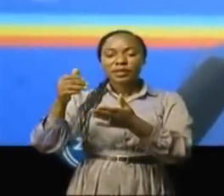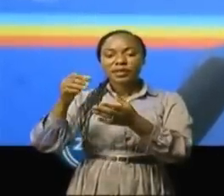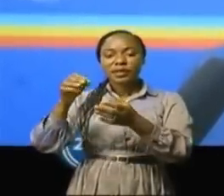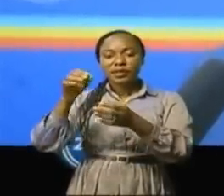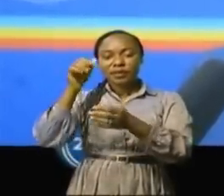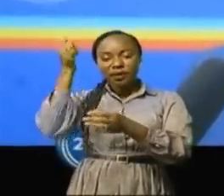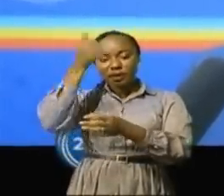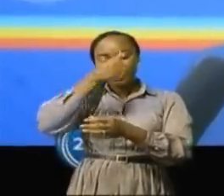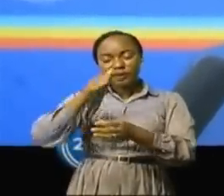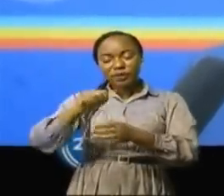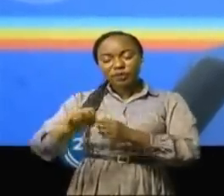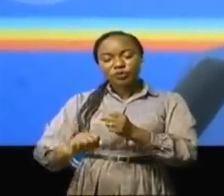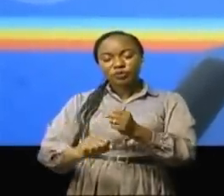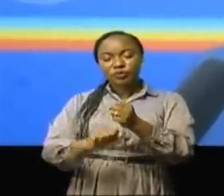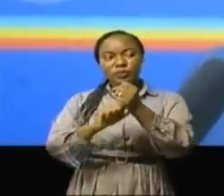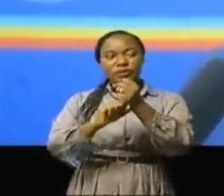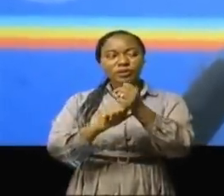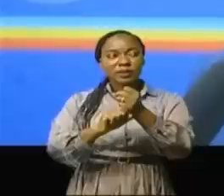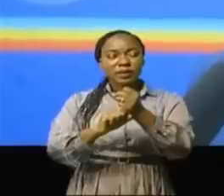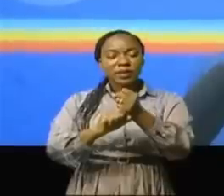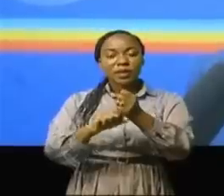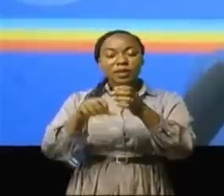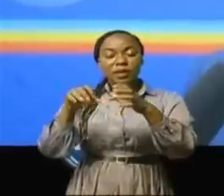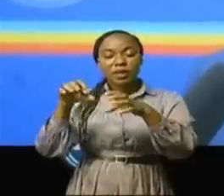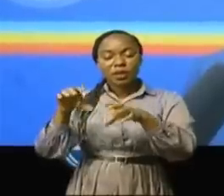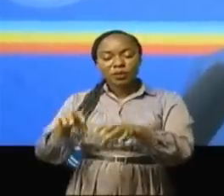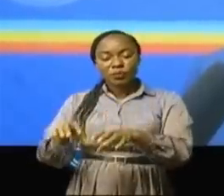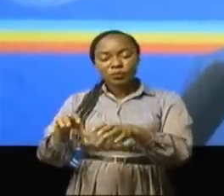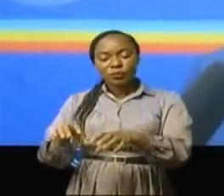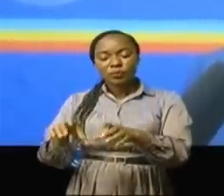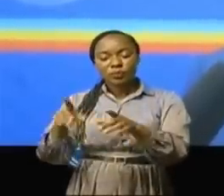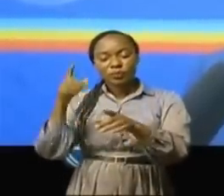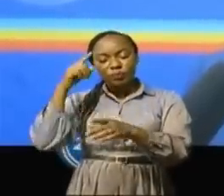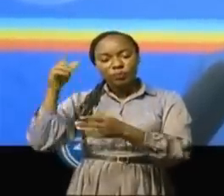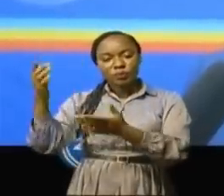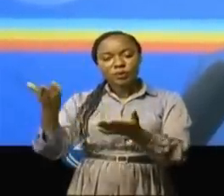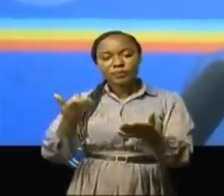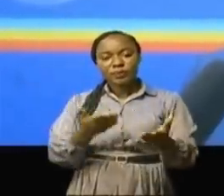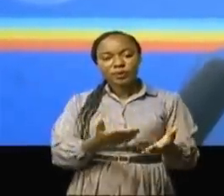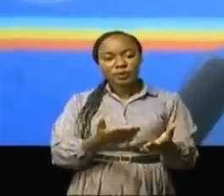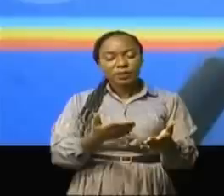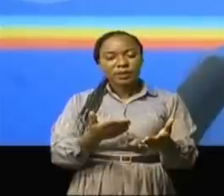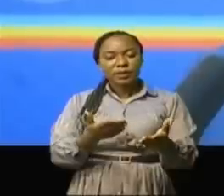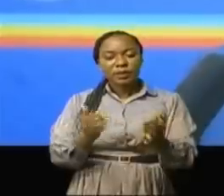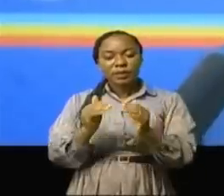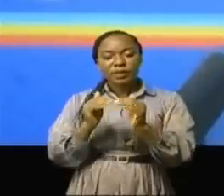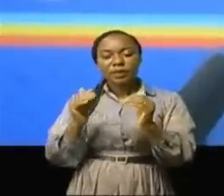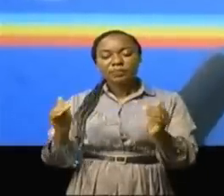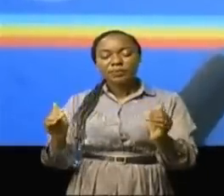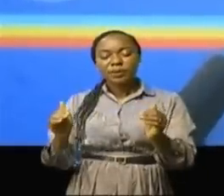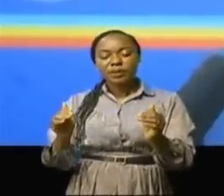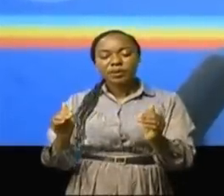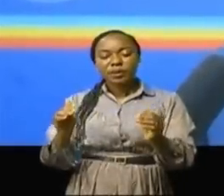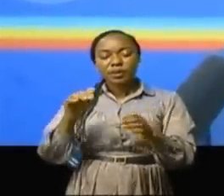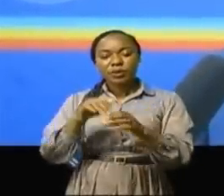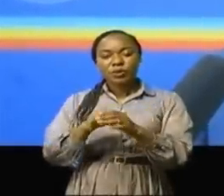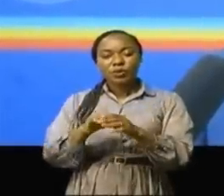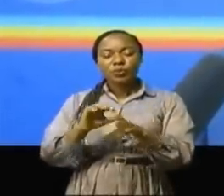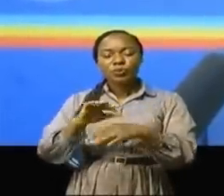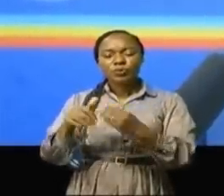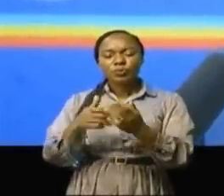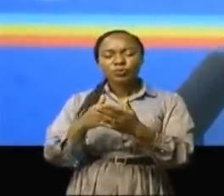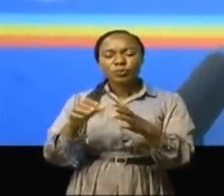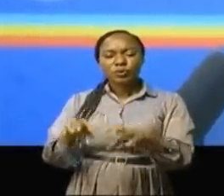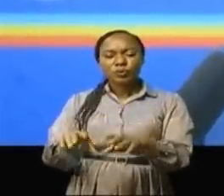Congo dans sa démarche pour ramener définitivement la paix sur l'ensemble du territoire. Et c'est ce que